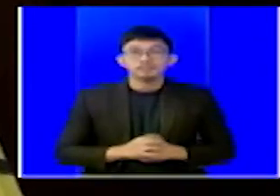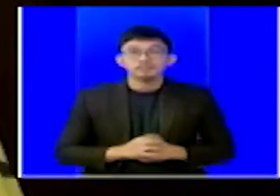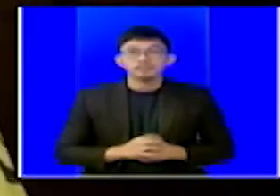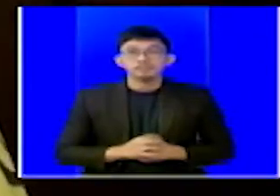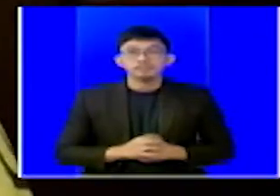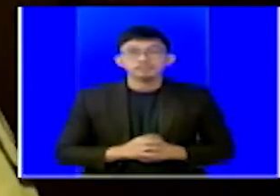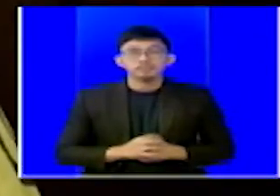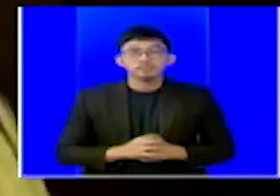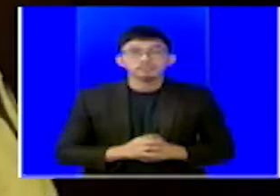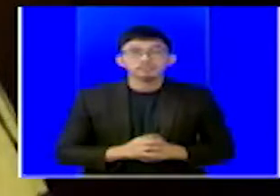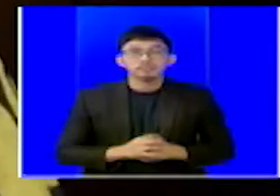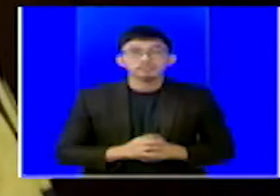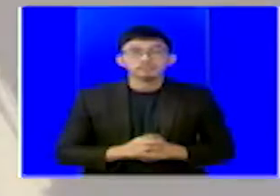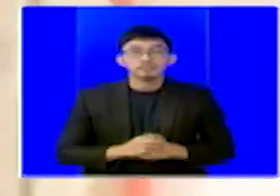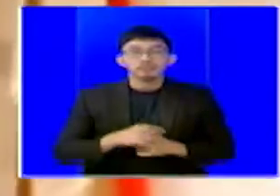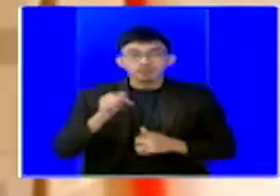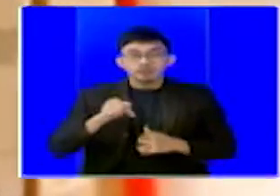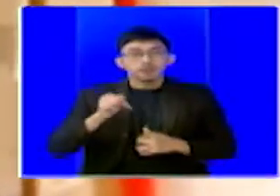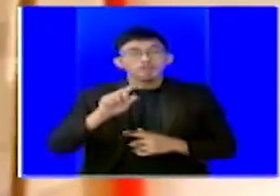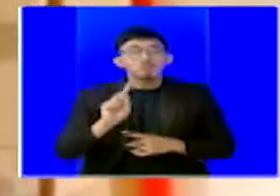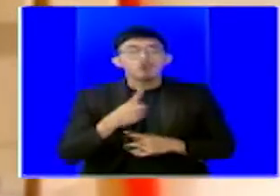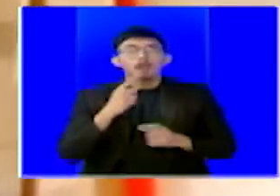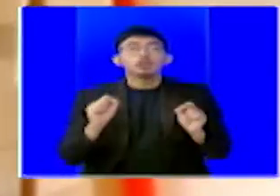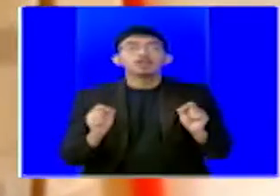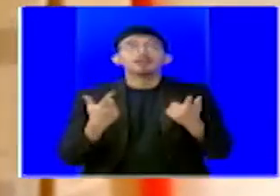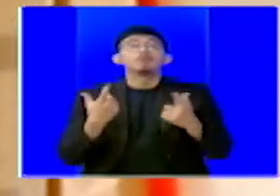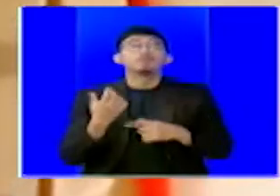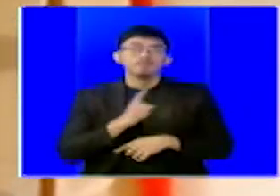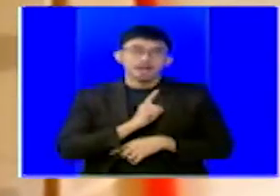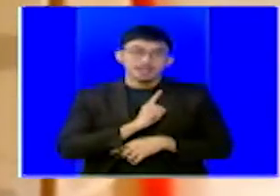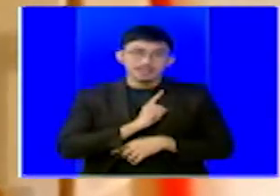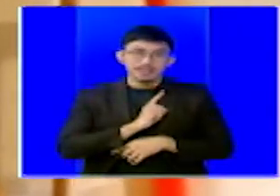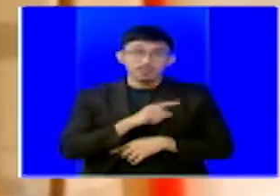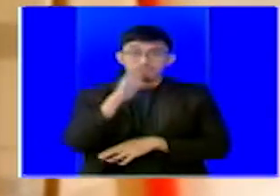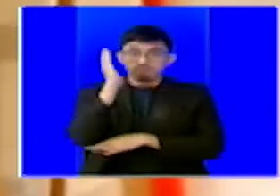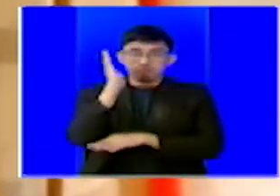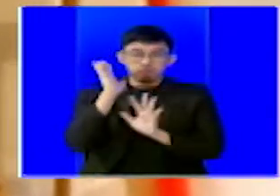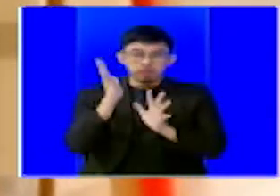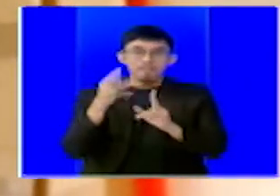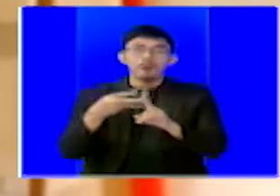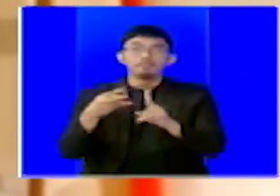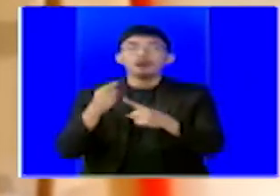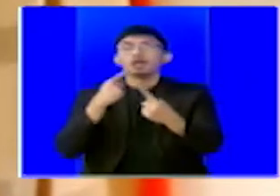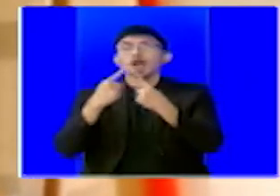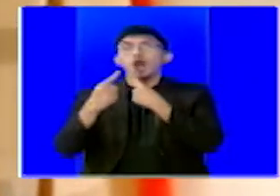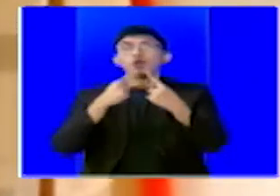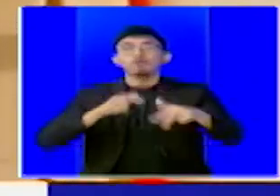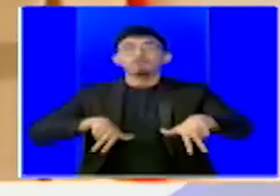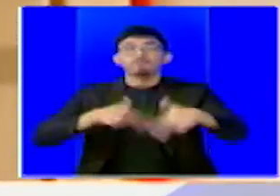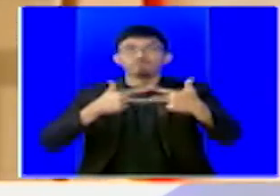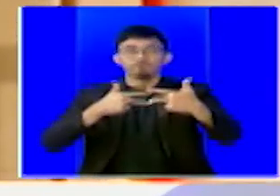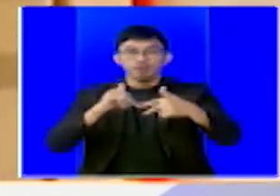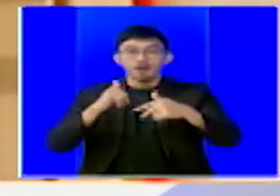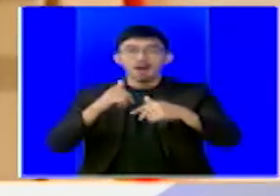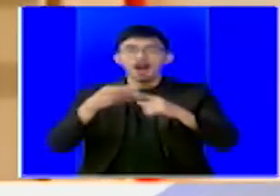di atas kaki bangsa sendiri. Selain Ketua MPR RI, Bambang Susatyo hadir pula mendampingi